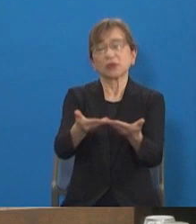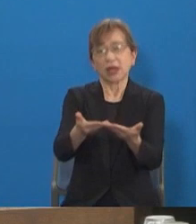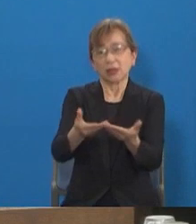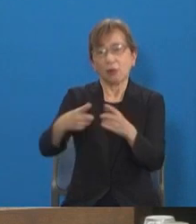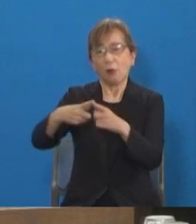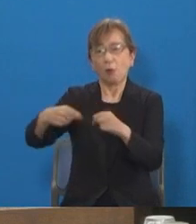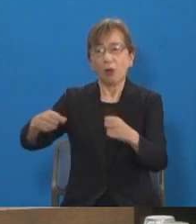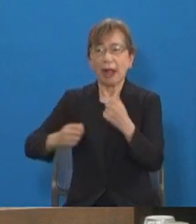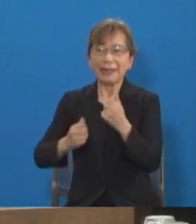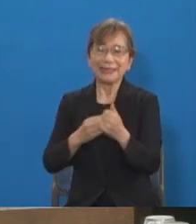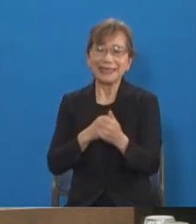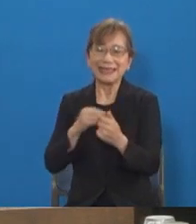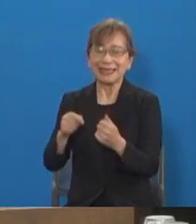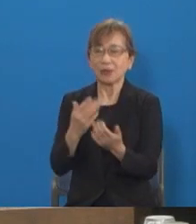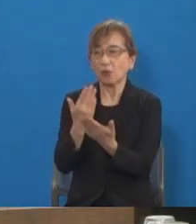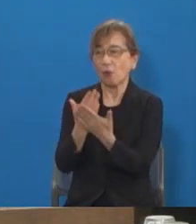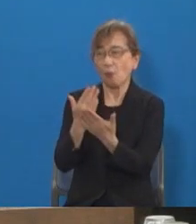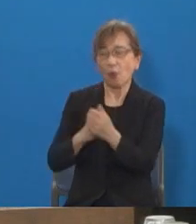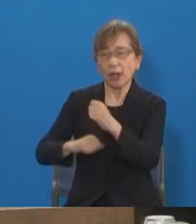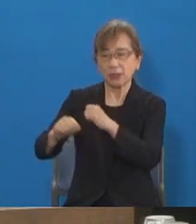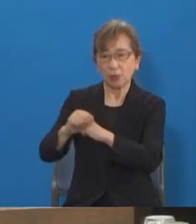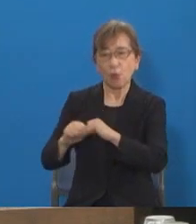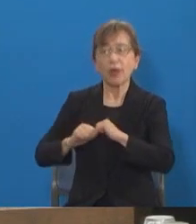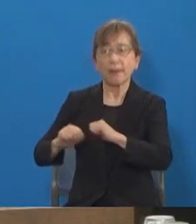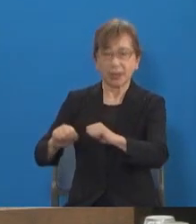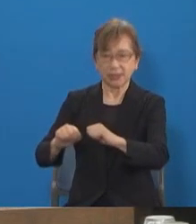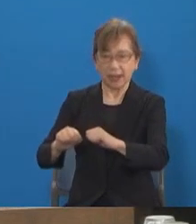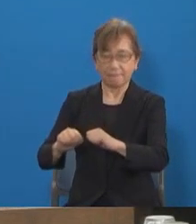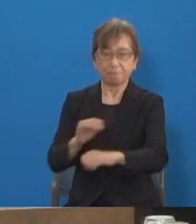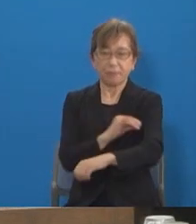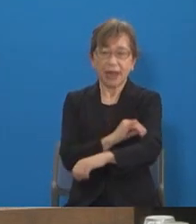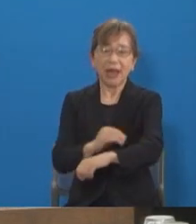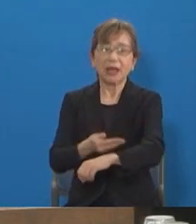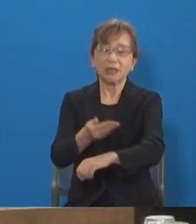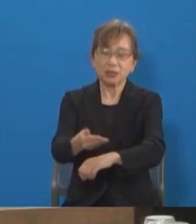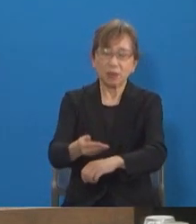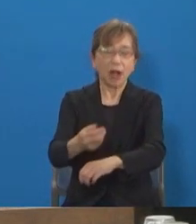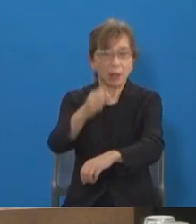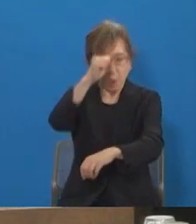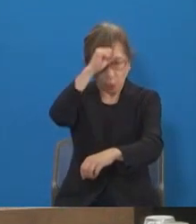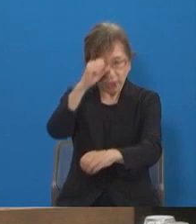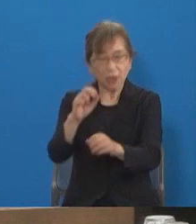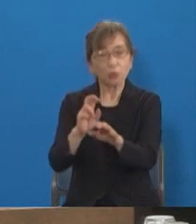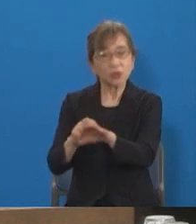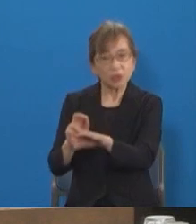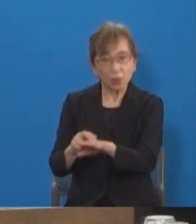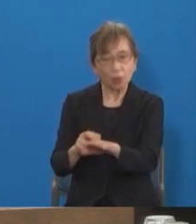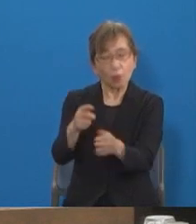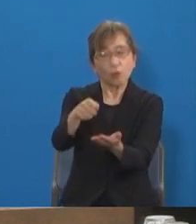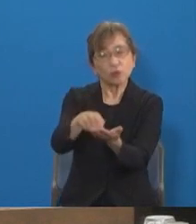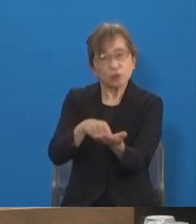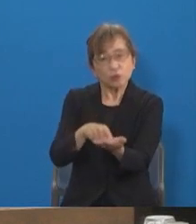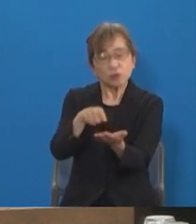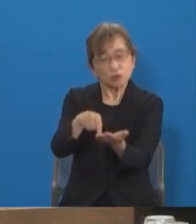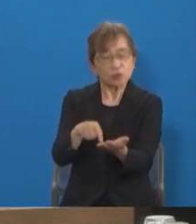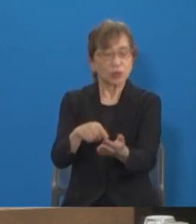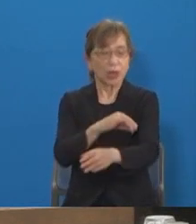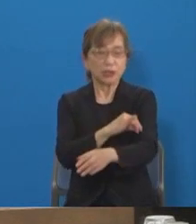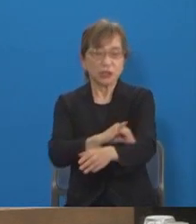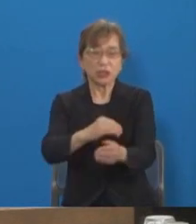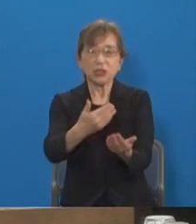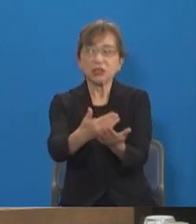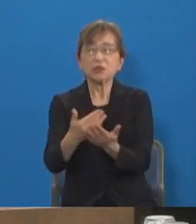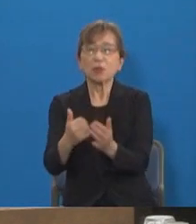活動を行うようになりました。献血は病気の治療や手術などで血液を必要としている人の